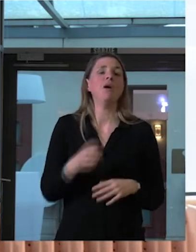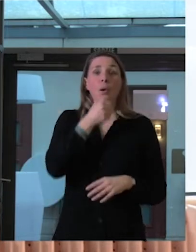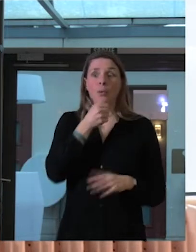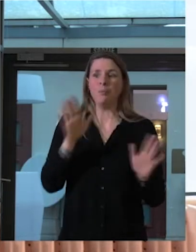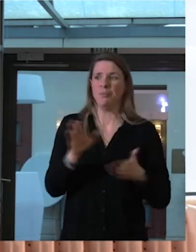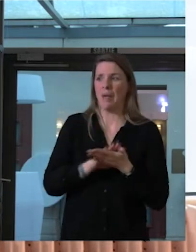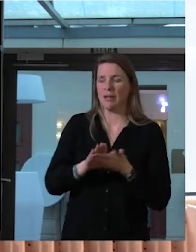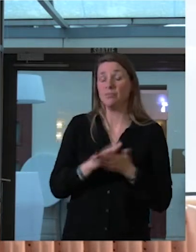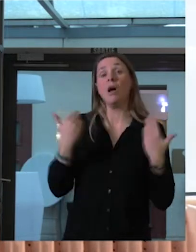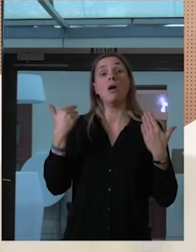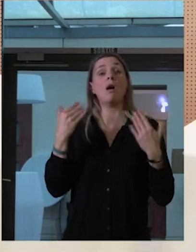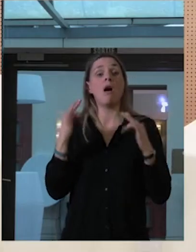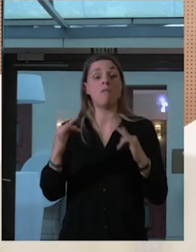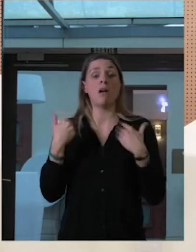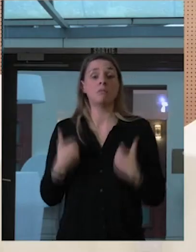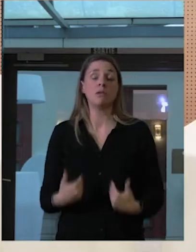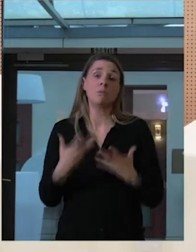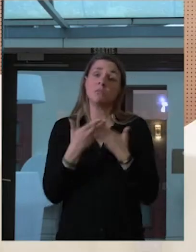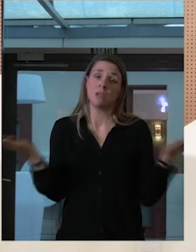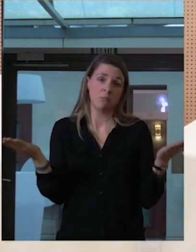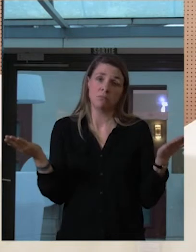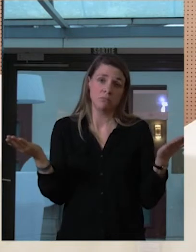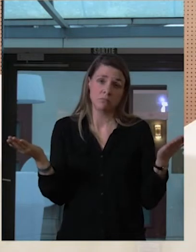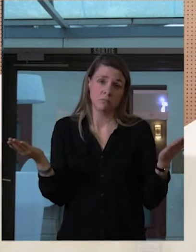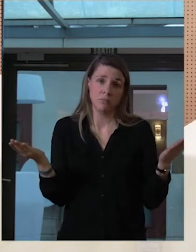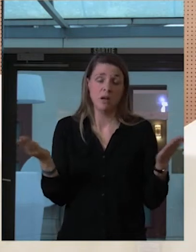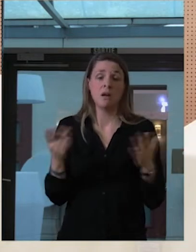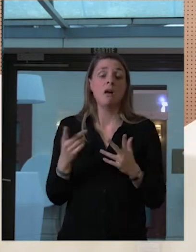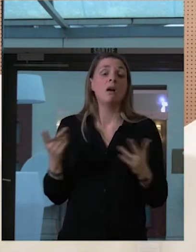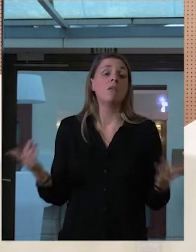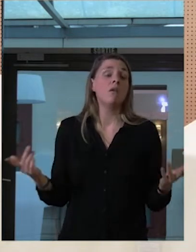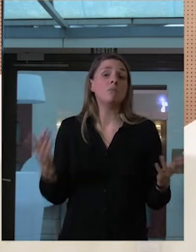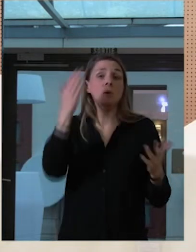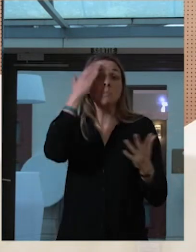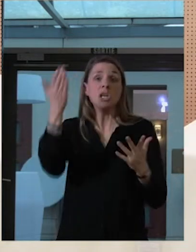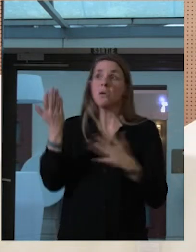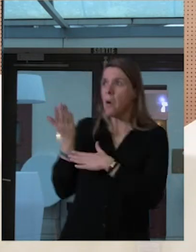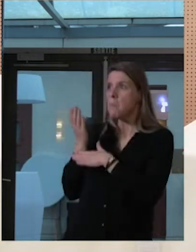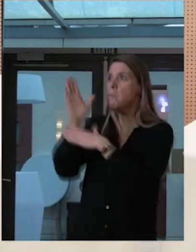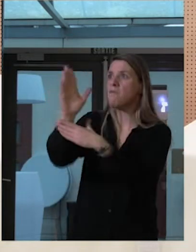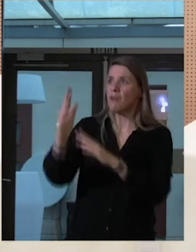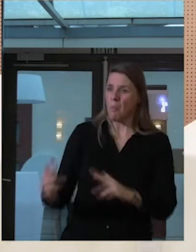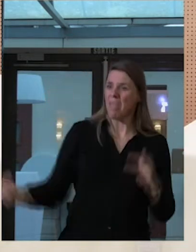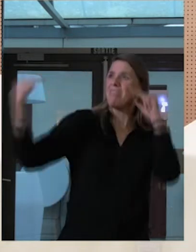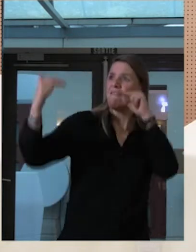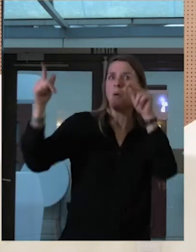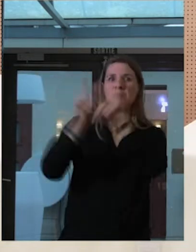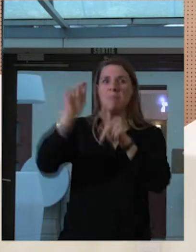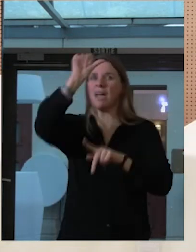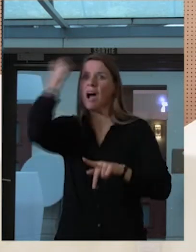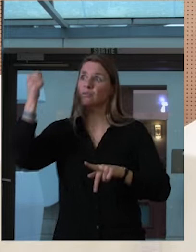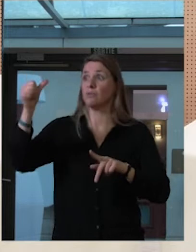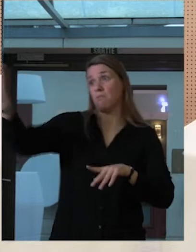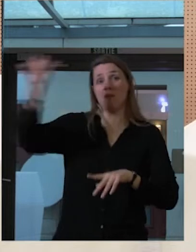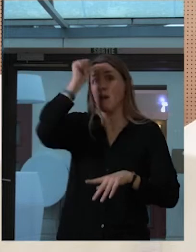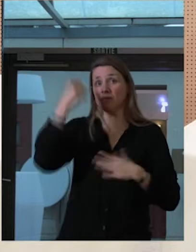Pour ma part, en fait, ça a été assez simple, c'est-à-dire qu'à partir du moment où on prouvait qu'on avait le même niveau que les garçons nous